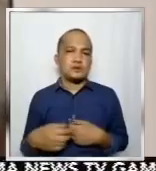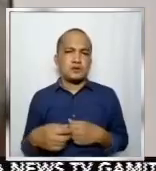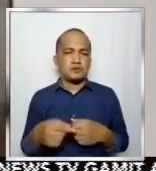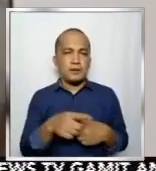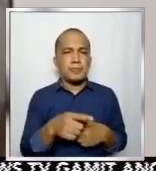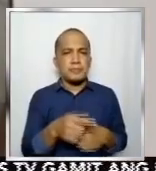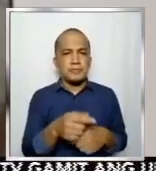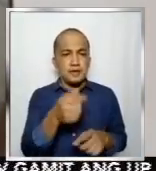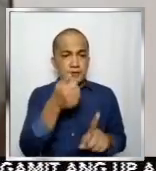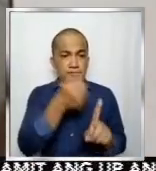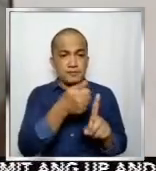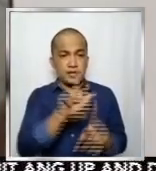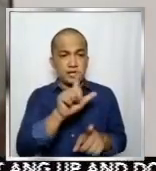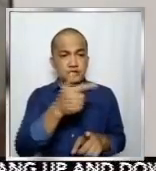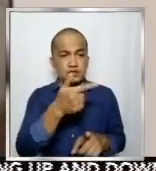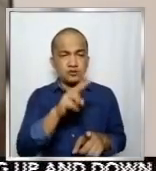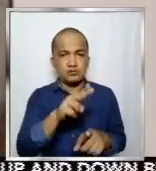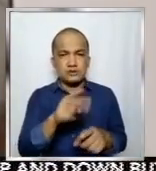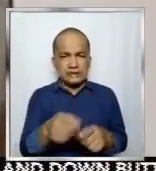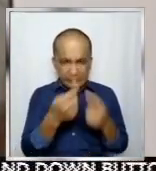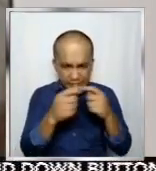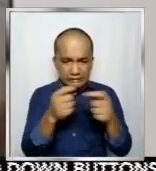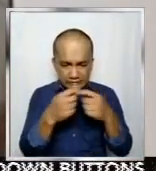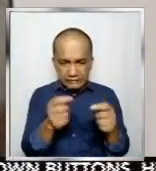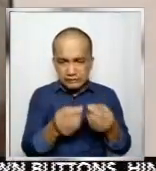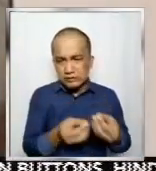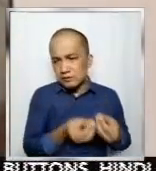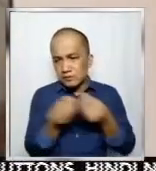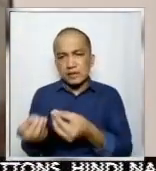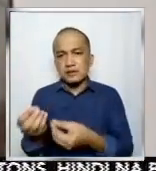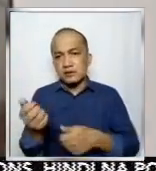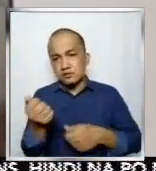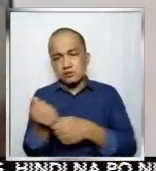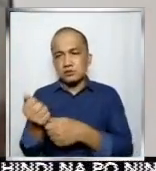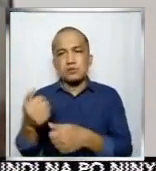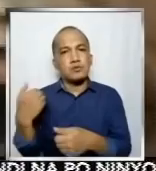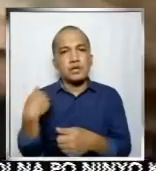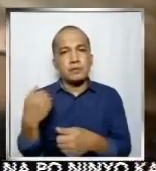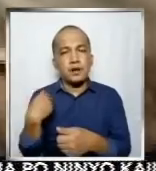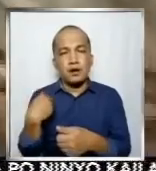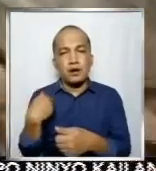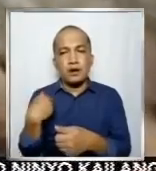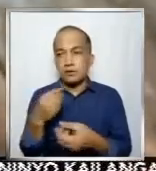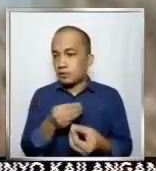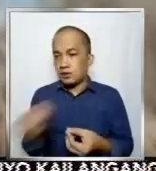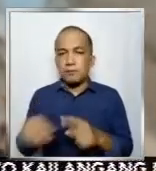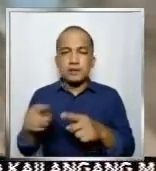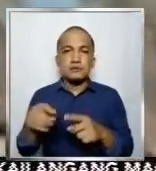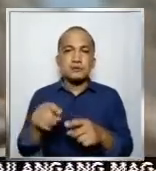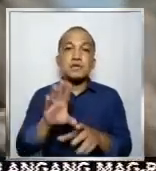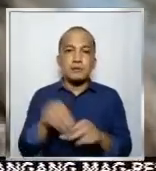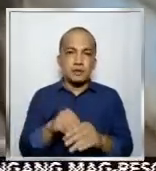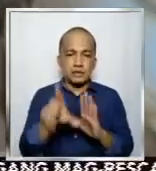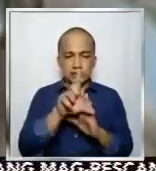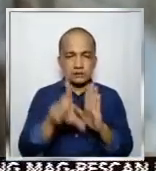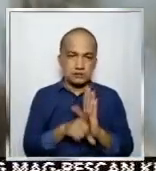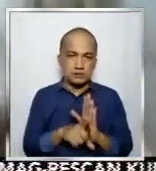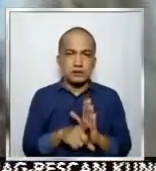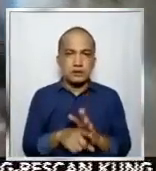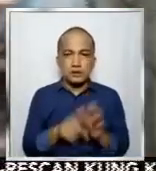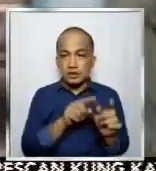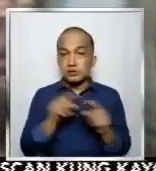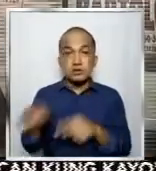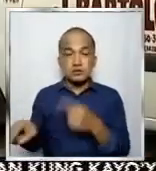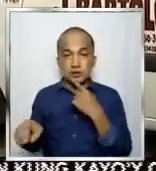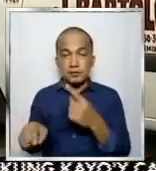para maabutan ng tulong ang mga hindi nabigyan na pasok naman ang pangalan sa master list. Samantala, sinabi naman ni Alan De Leon, kapitan